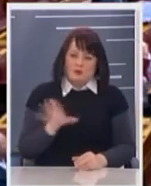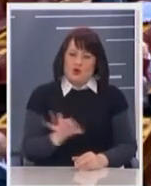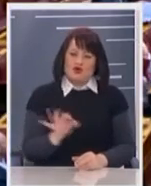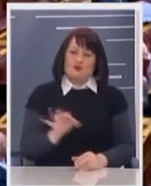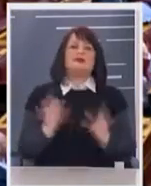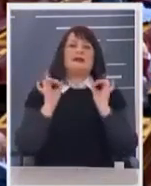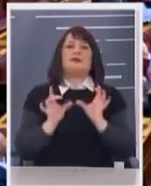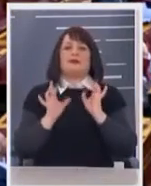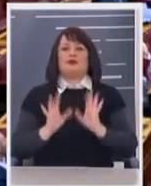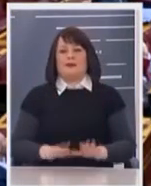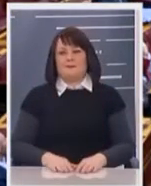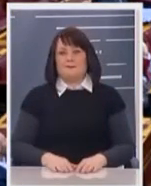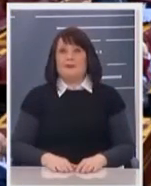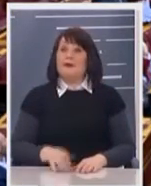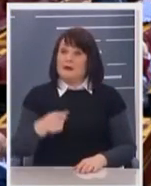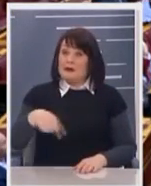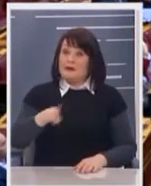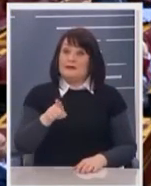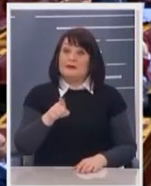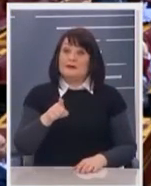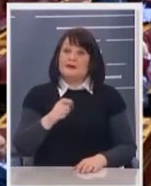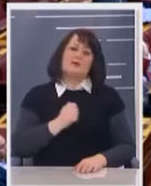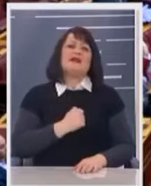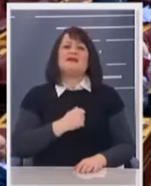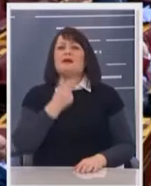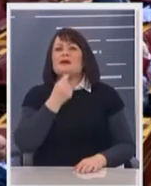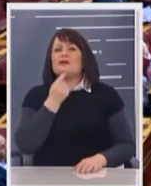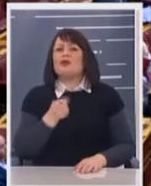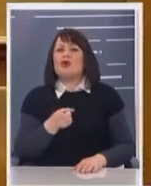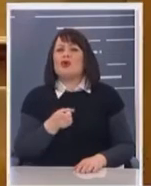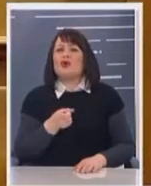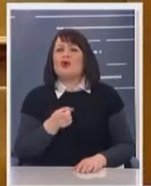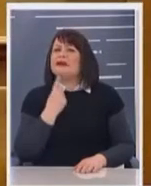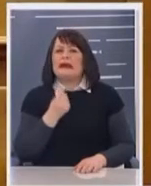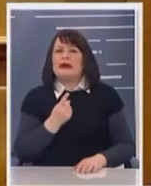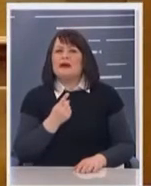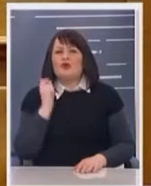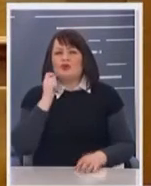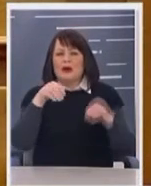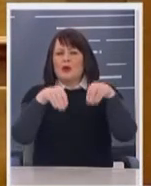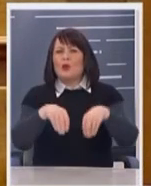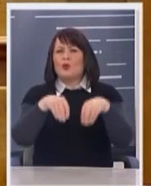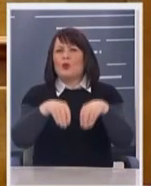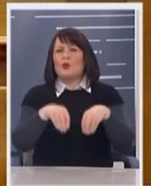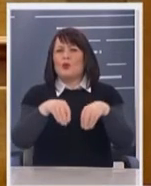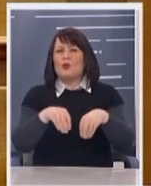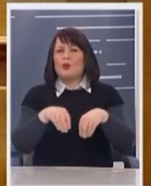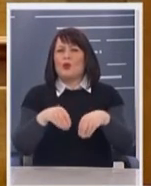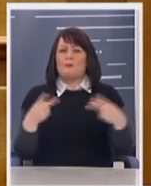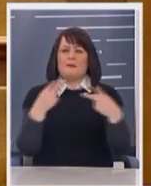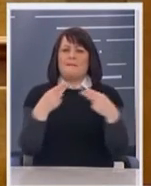Διότι για κάποιους είναι πολύ εύκολο να βαφτίζουν τις